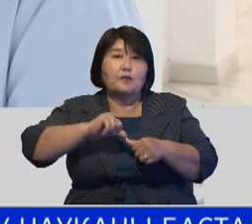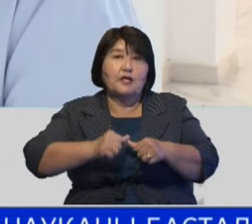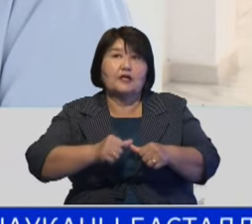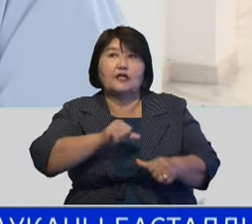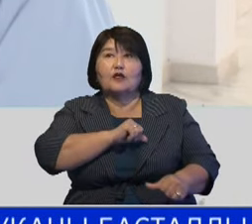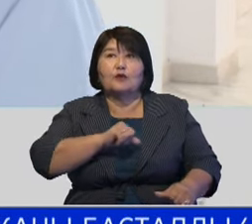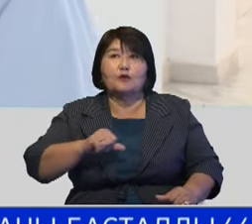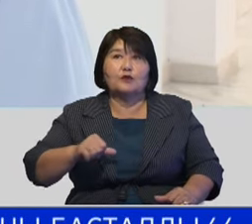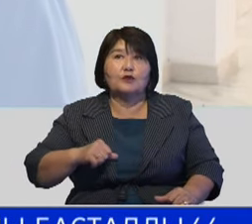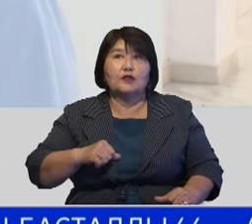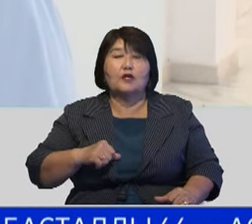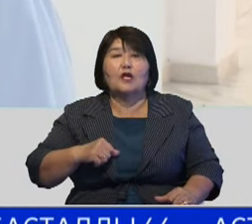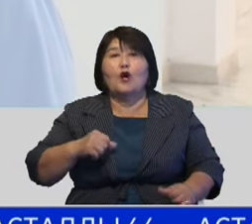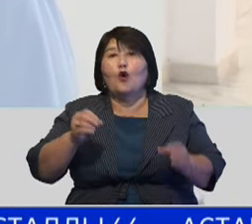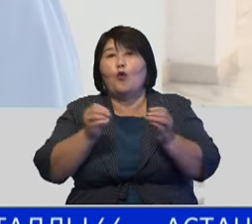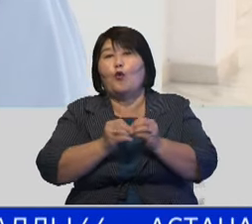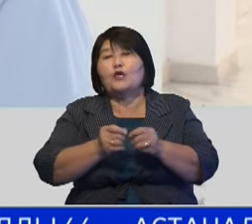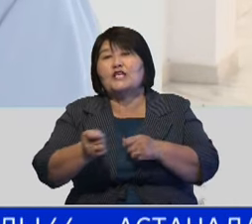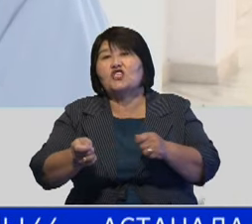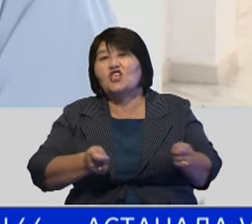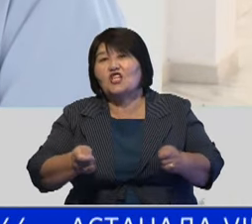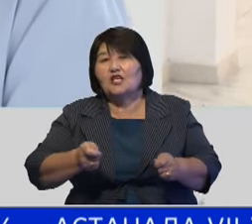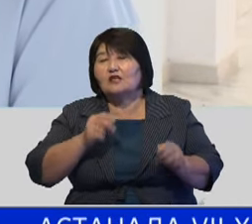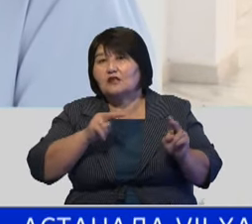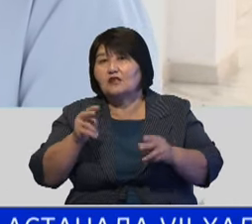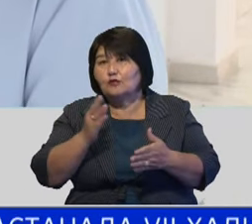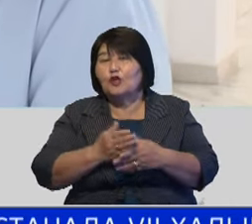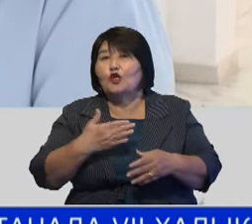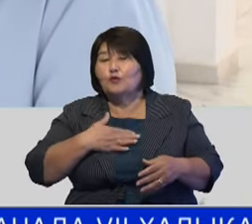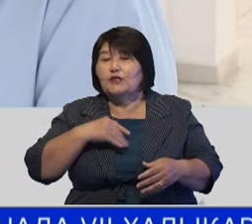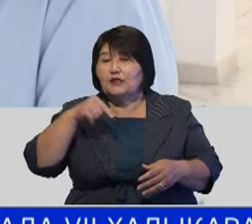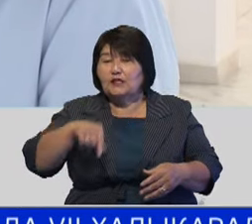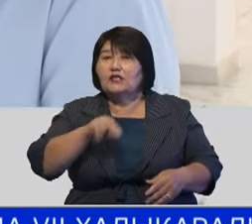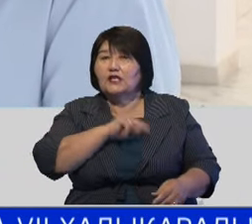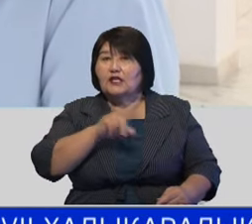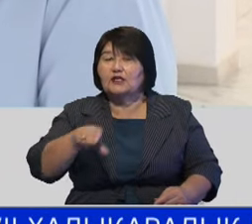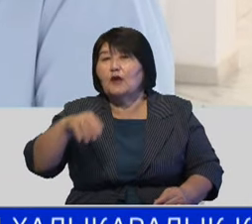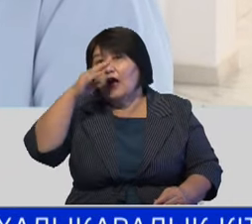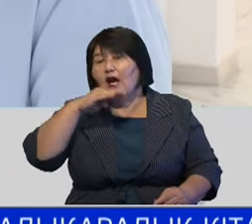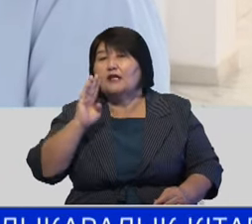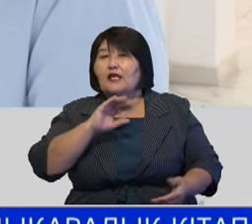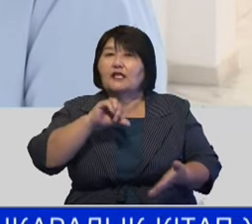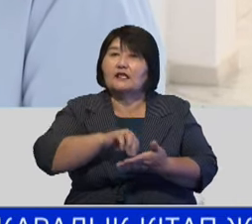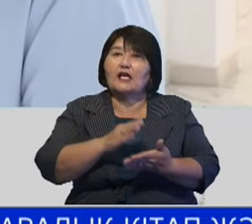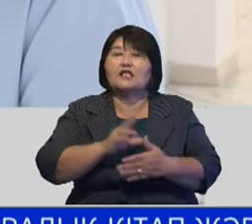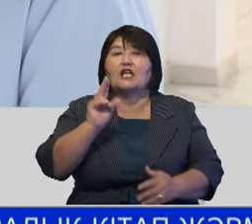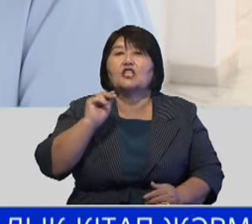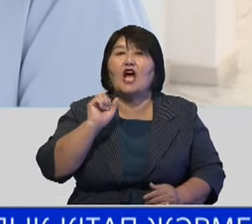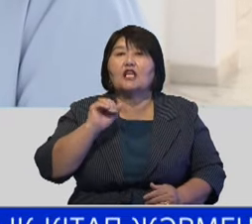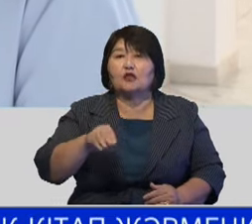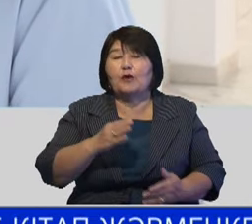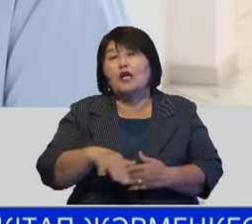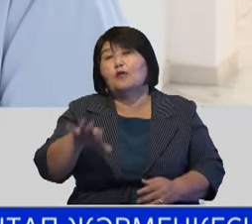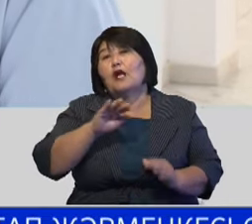өзімен беріп келген 10 жетекші бар. 10 жетекші біздің іштің қызметкерлері және ата-аналардың арасында чат бар.